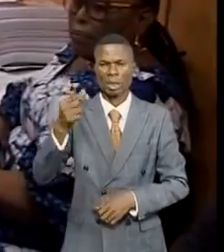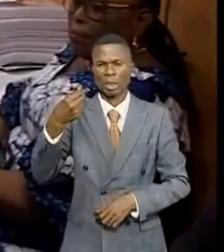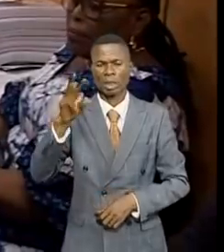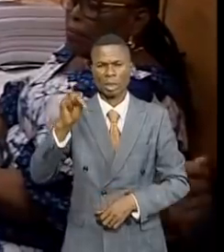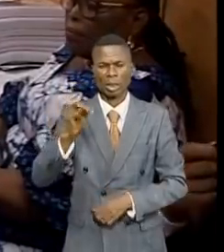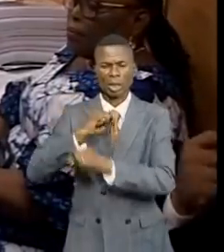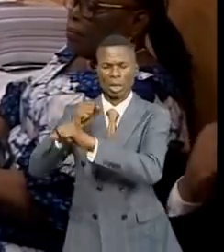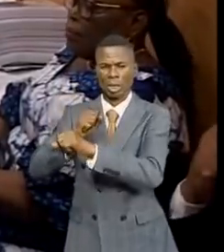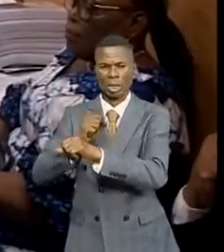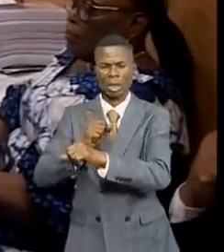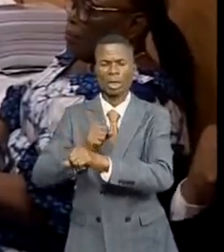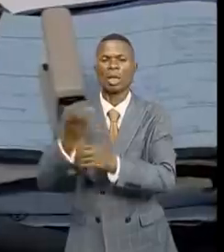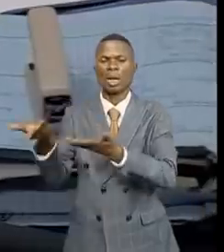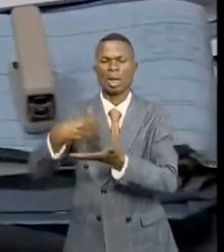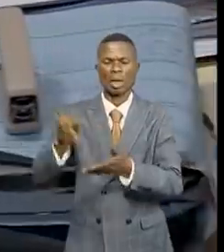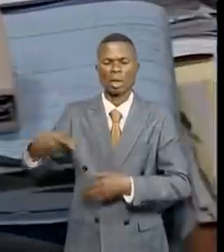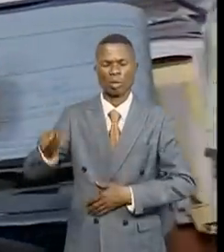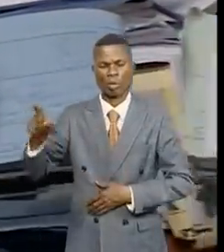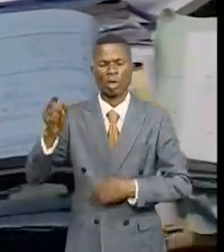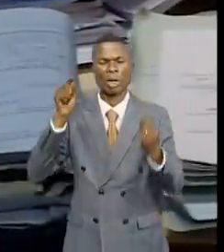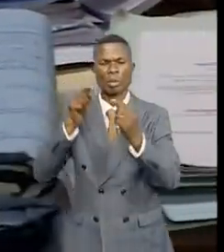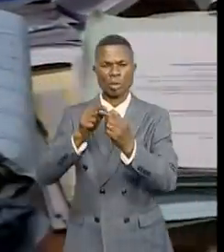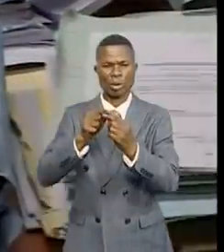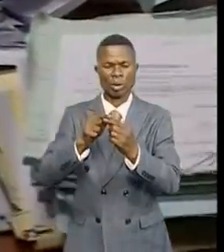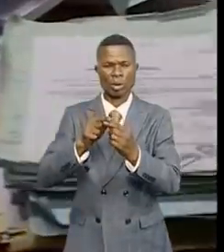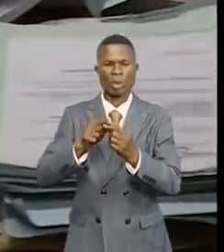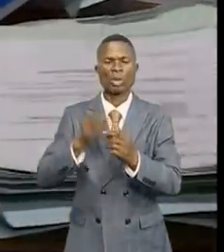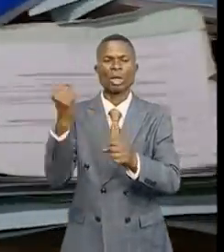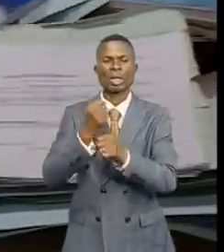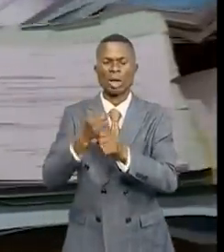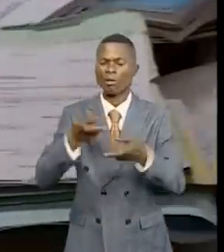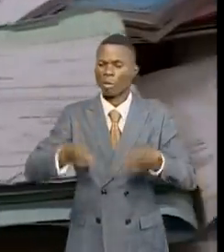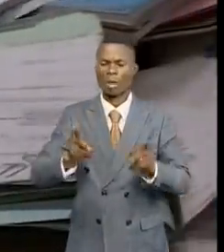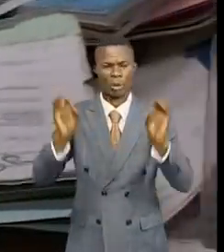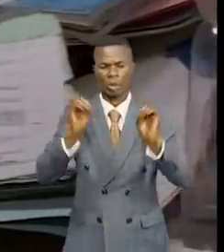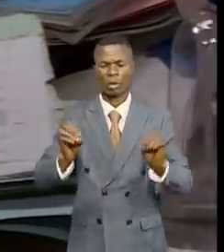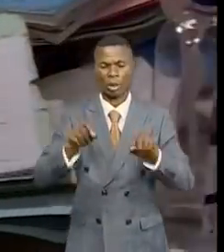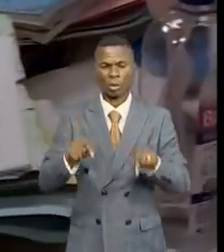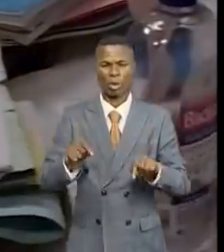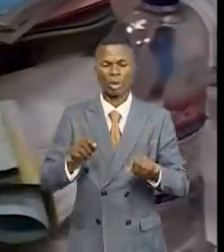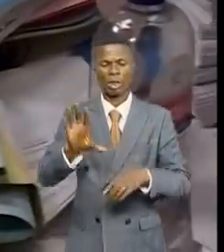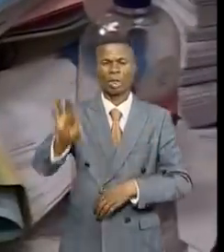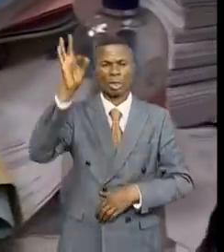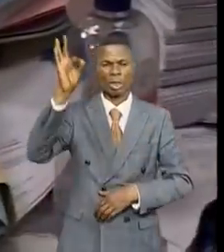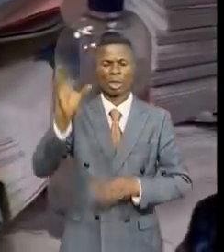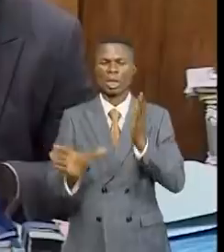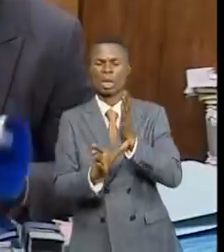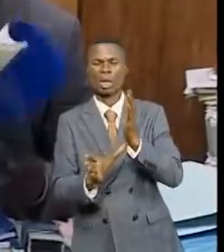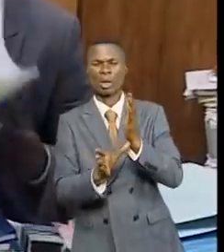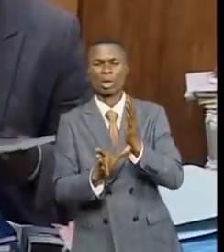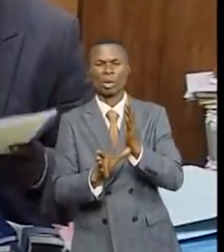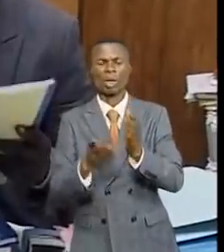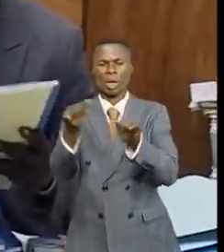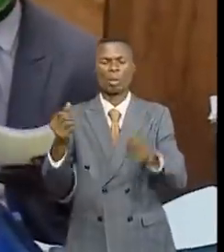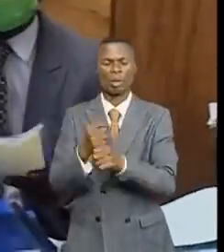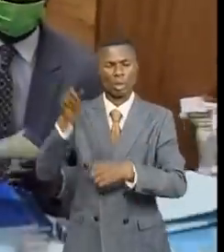de regagner la province de la Mongala au motif d'avoir agi sans autorisation. Pendant ce temps, la désignation d'un intérimaire à son poste